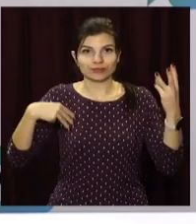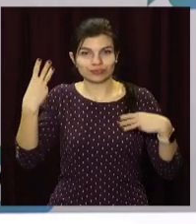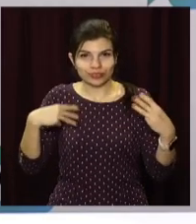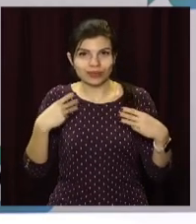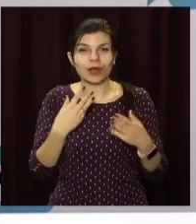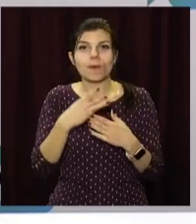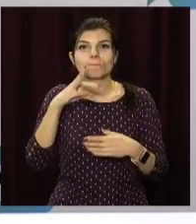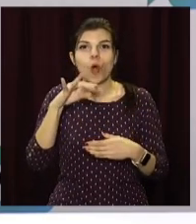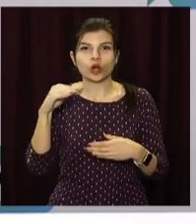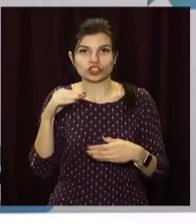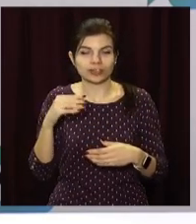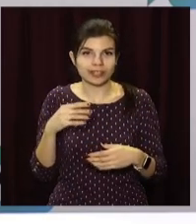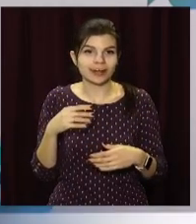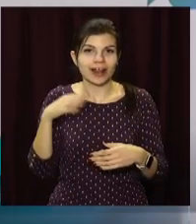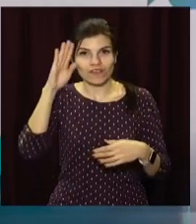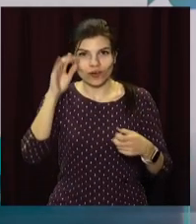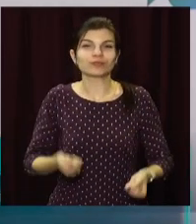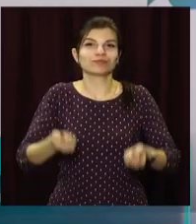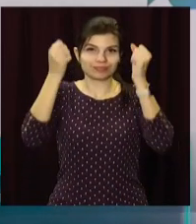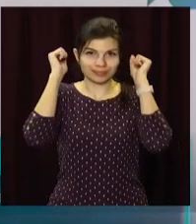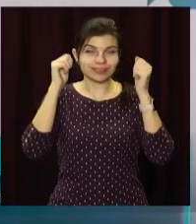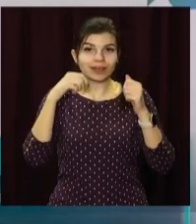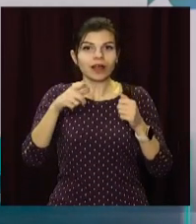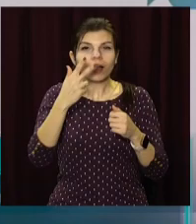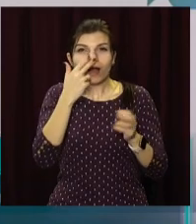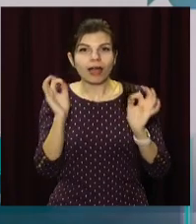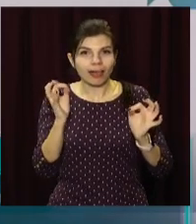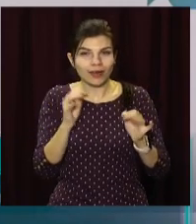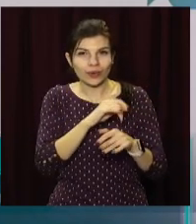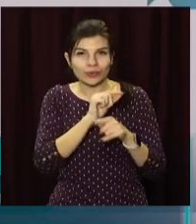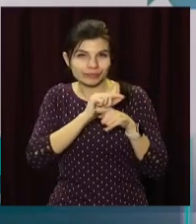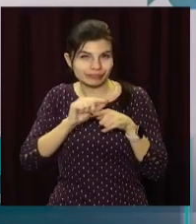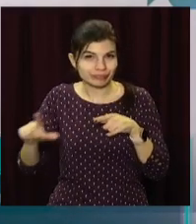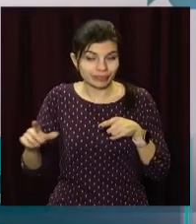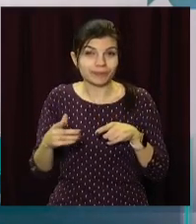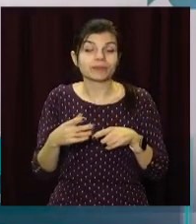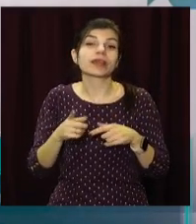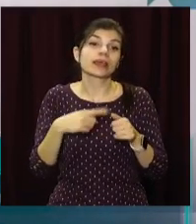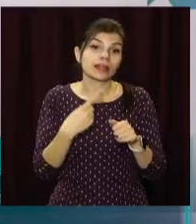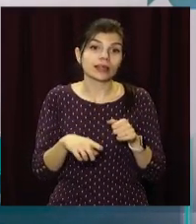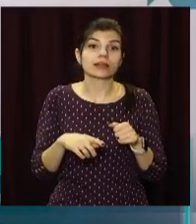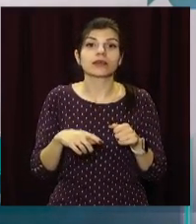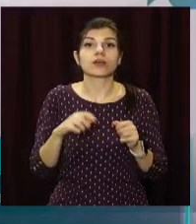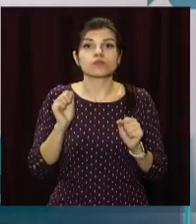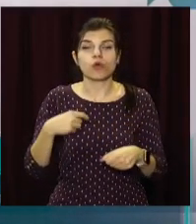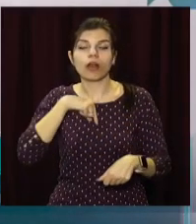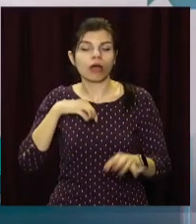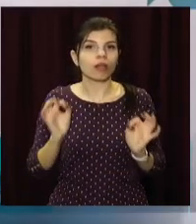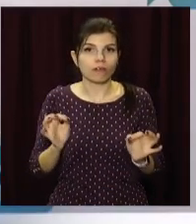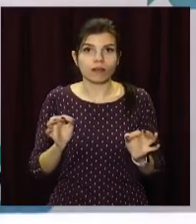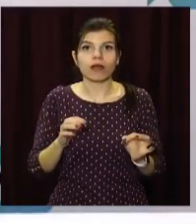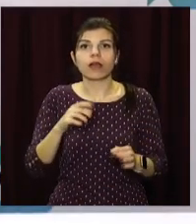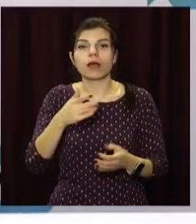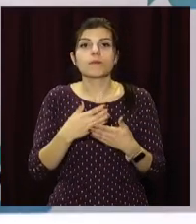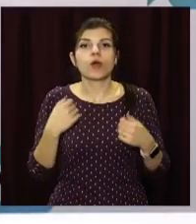Различные виды моржевания или обливания водой, и закаливанием путем изменения температуры при